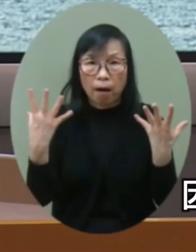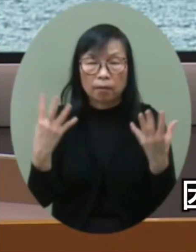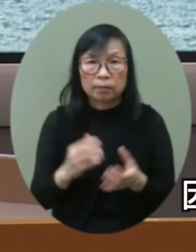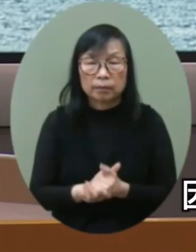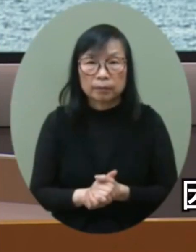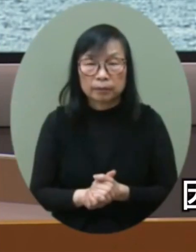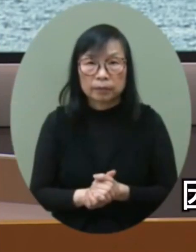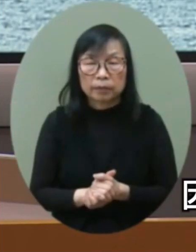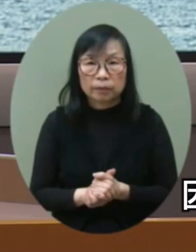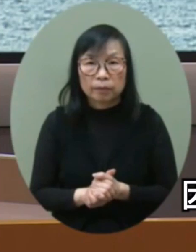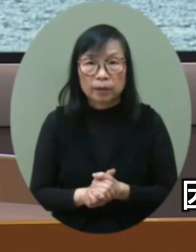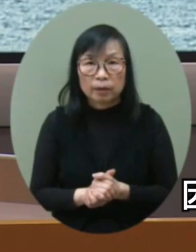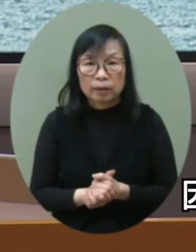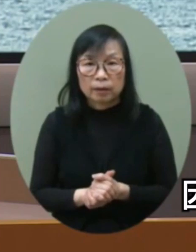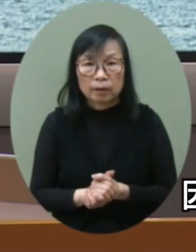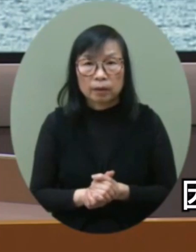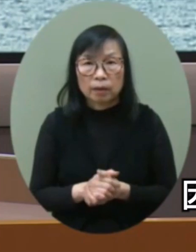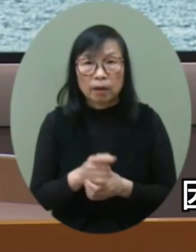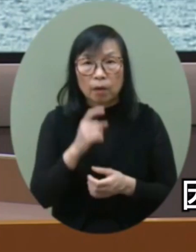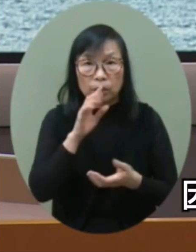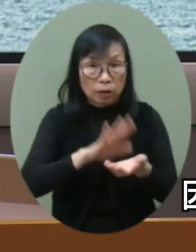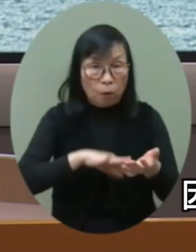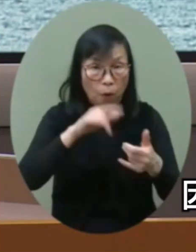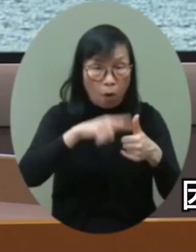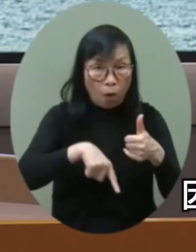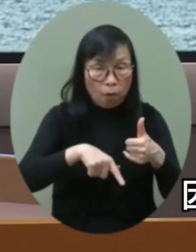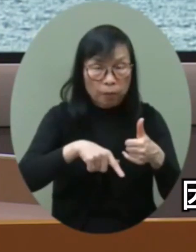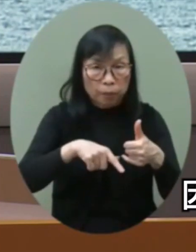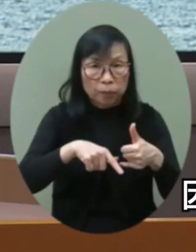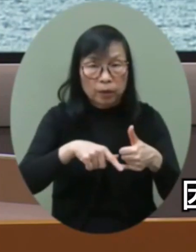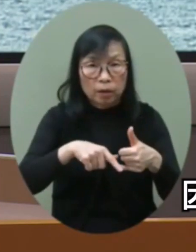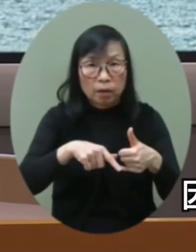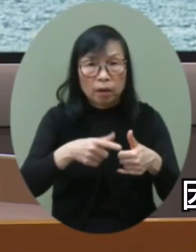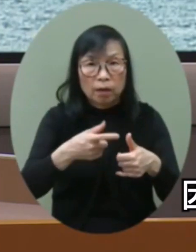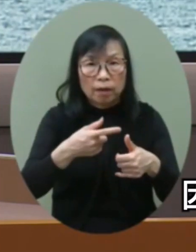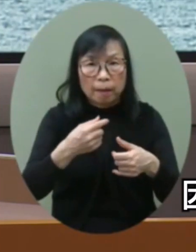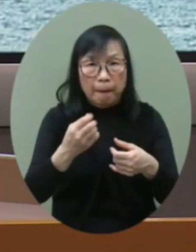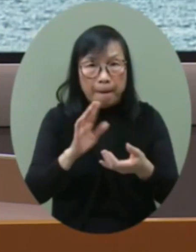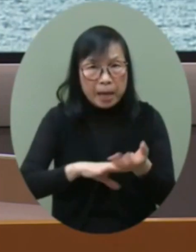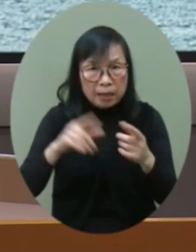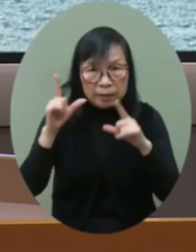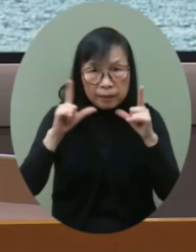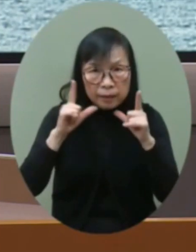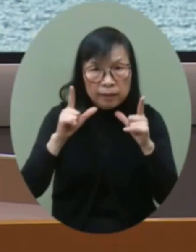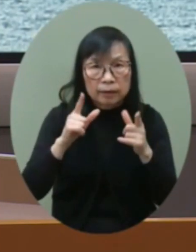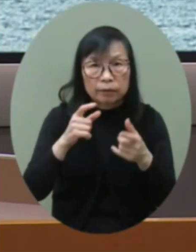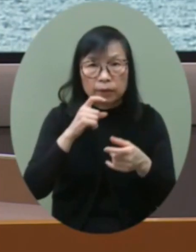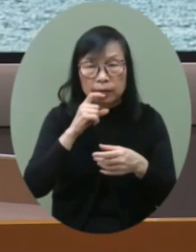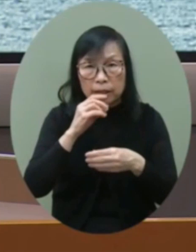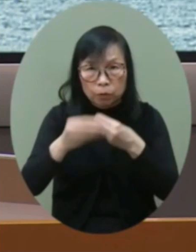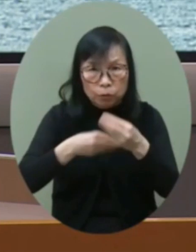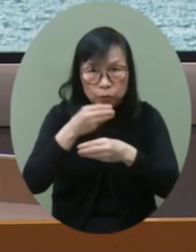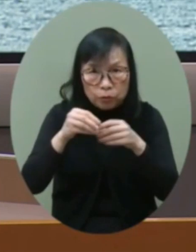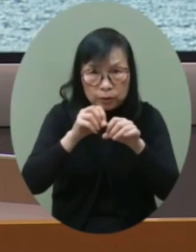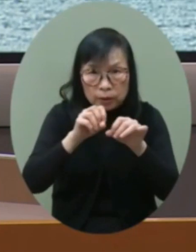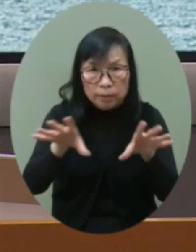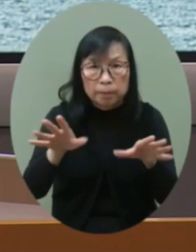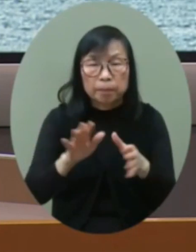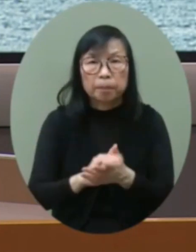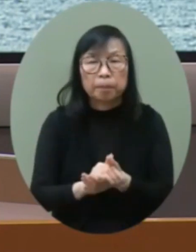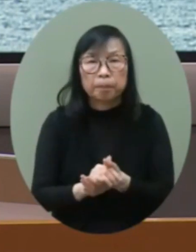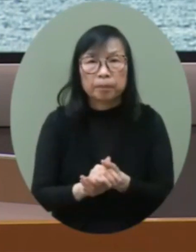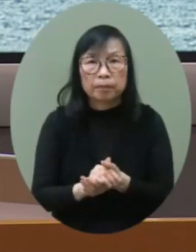咁就因為好多時就是、可能一啲個案咧，佢出現病徵或者出現有傳染情況嘅時候咧，佢